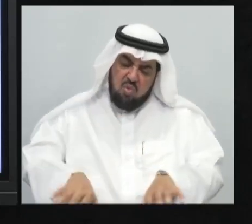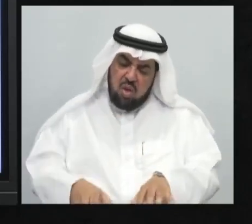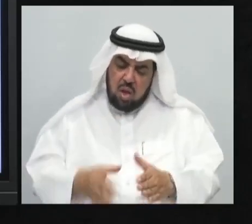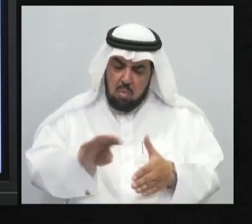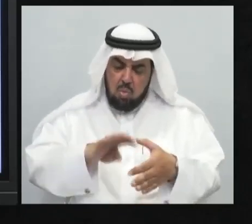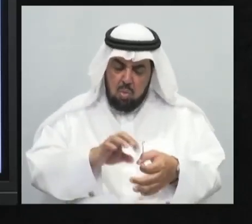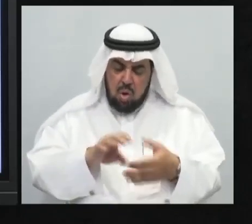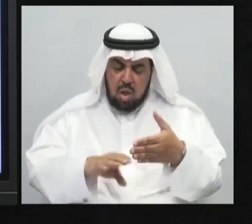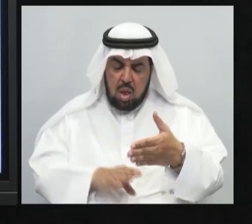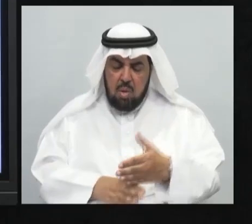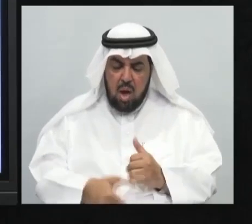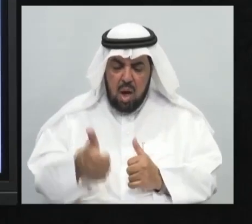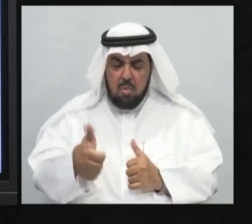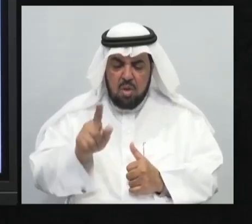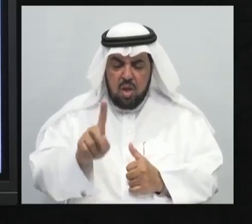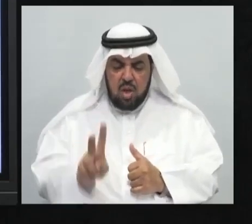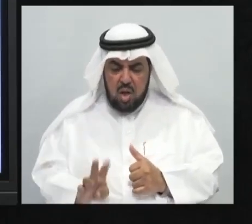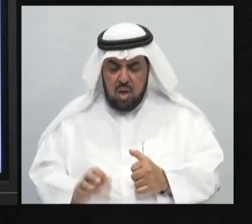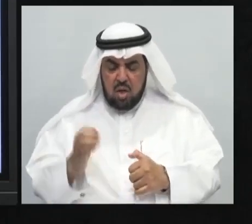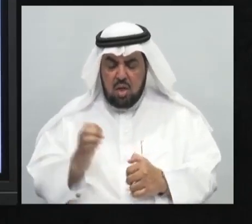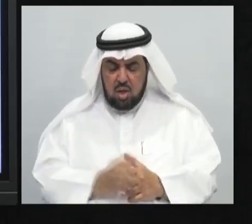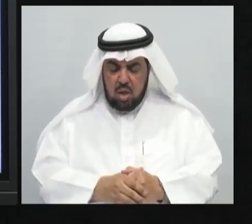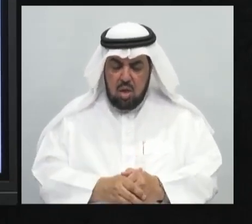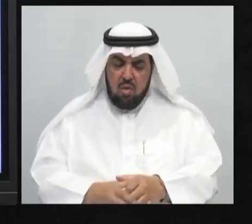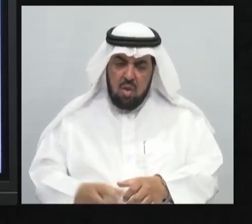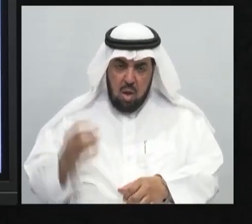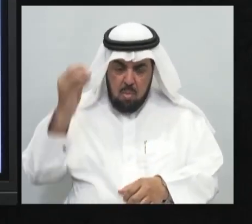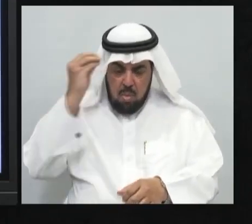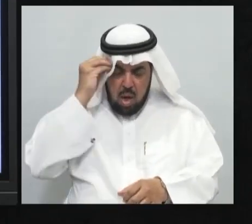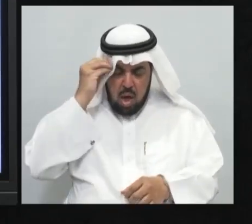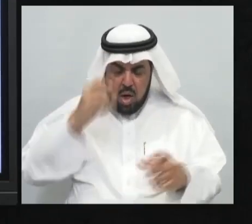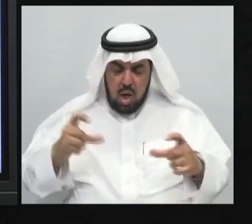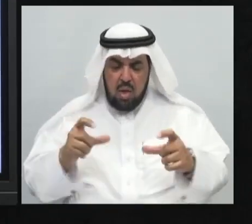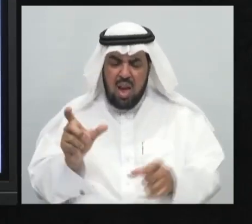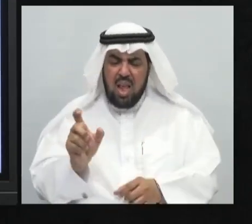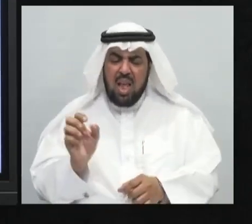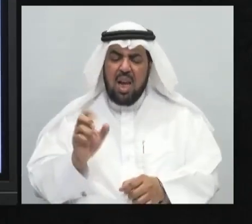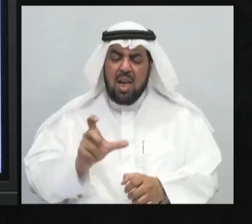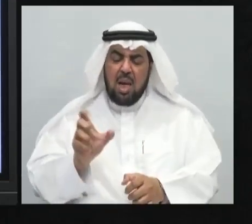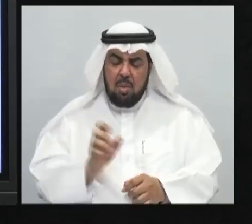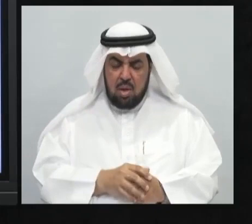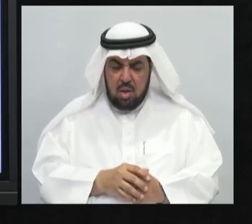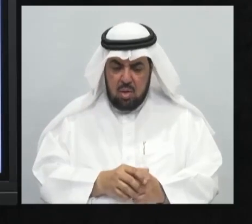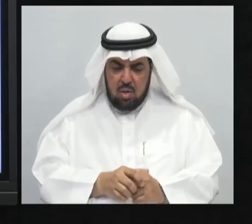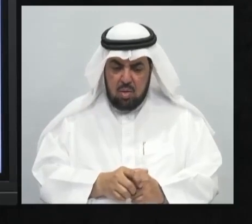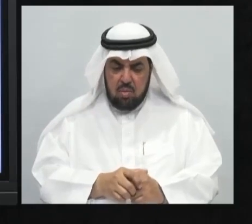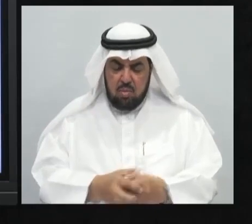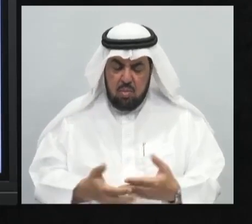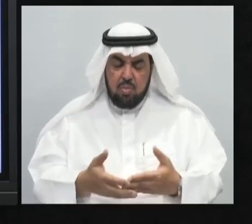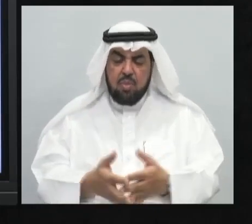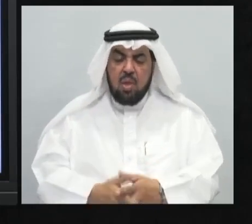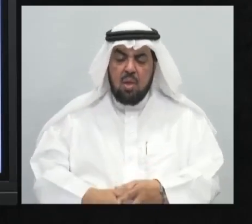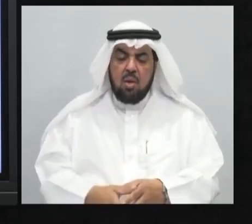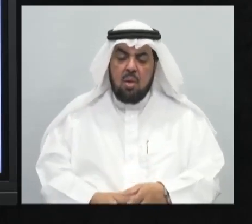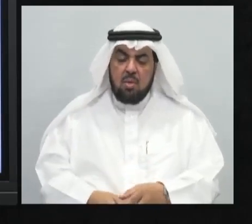مرتبه ابجديا تضع فيها معاني هذه المصطلحات بحيث